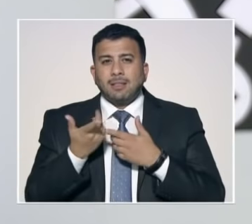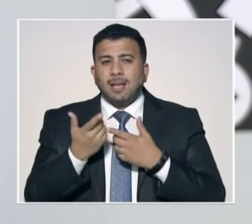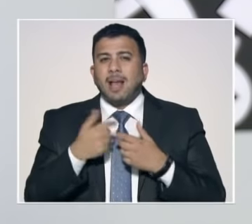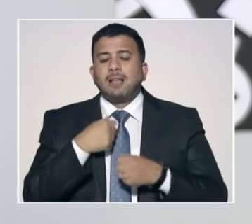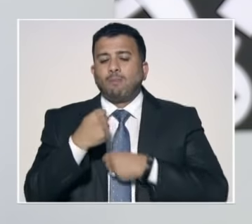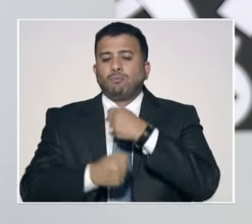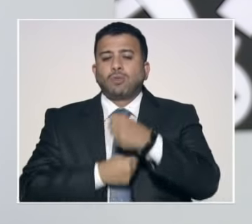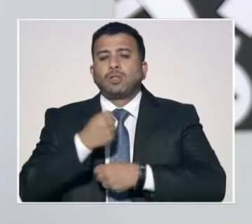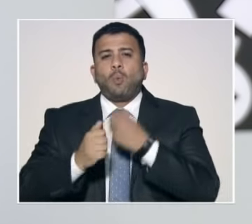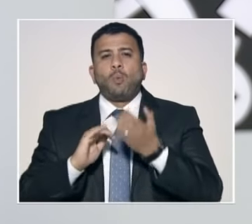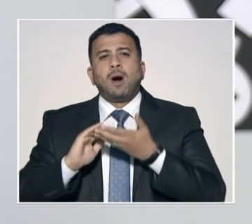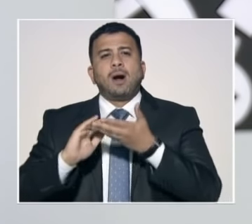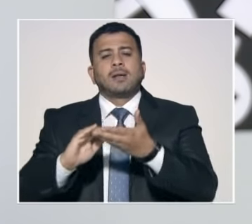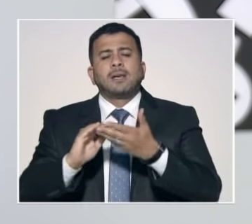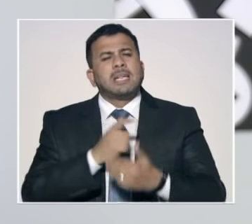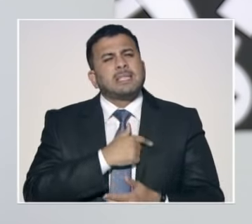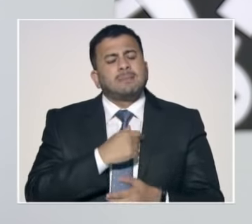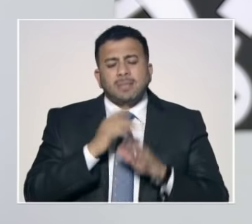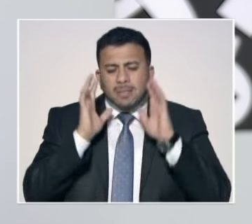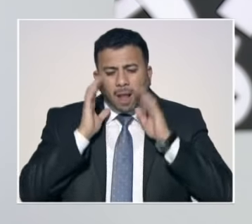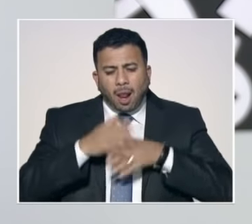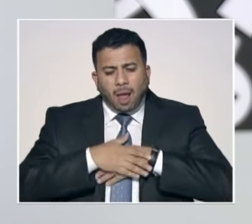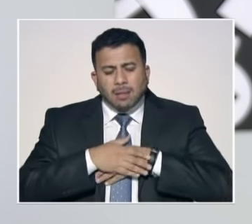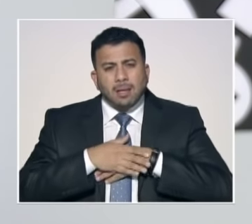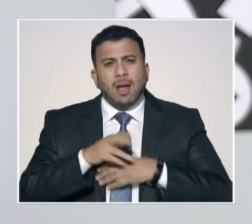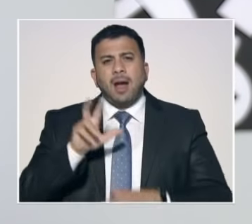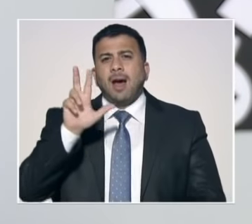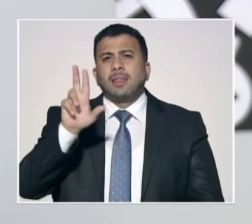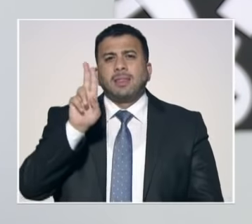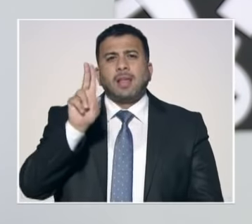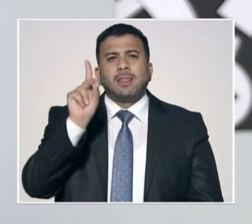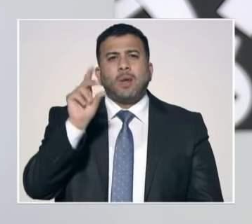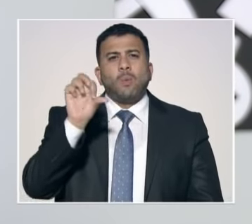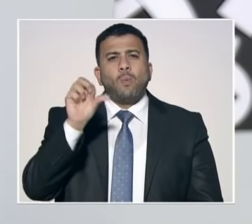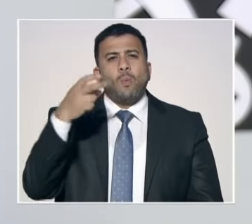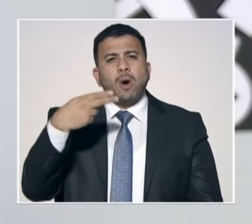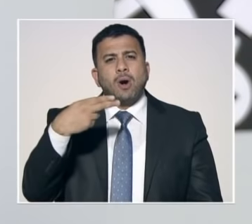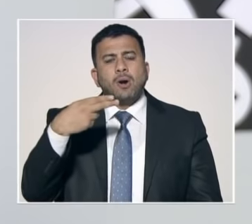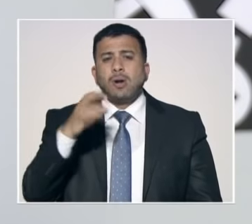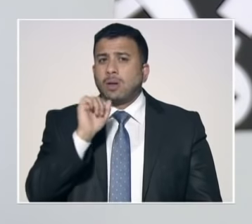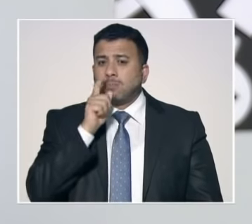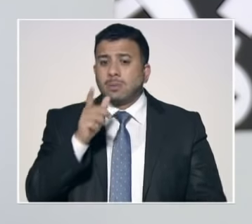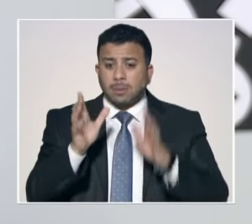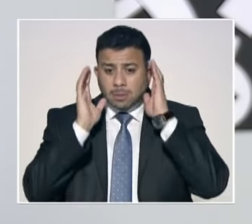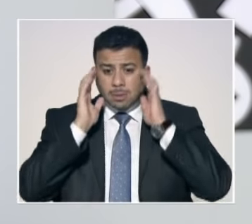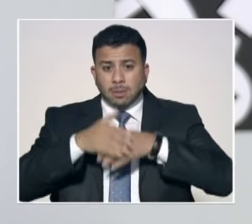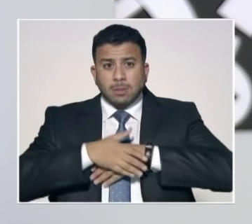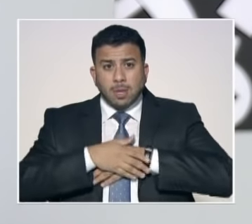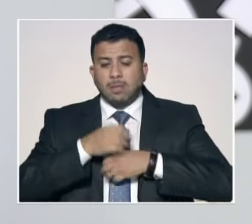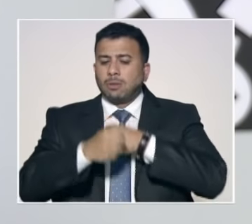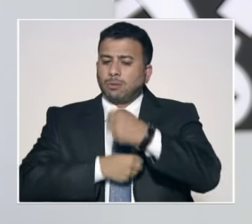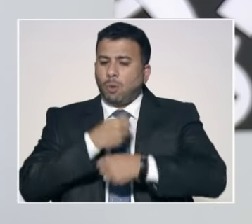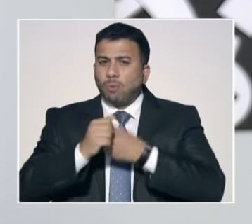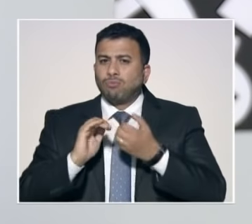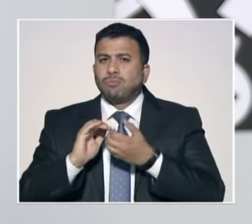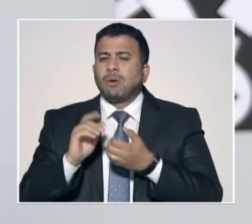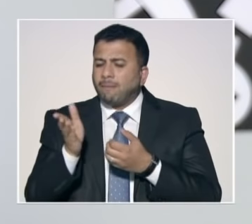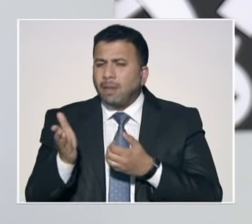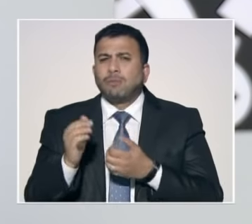لا يخفاكم إخواني وأخواتي بأن الصلاة شرع لها من جنسها تطوعات،